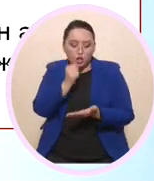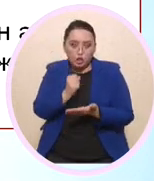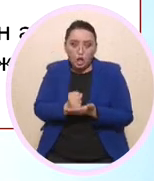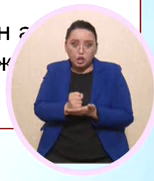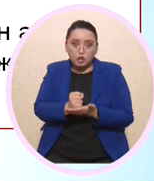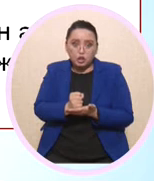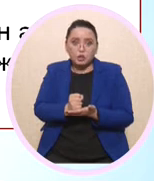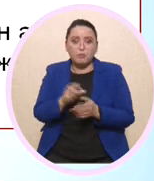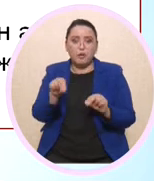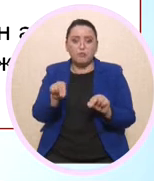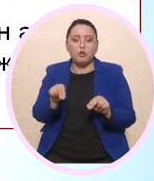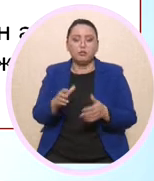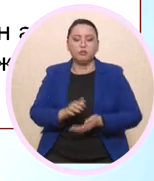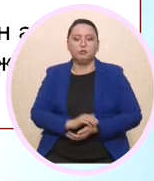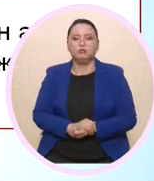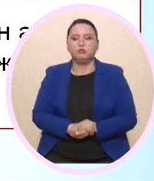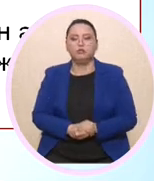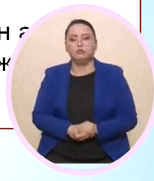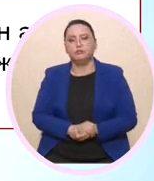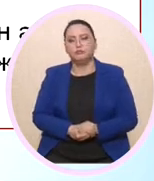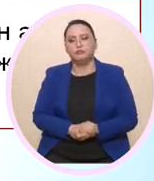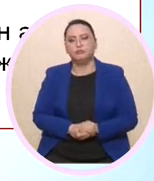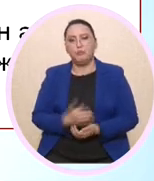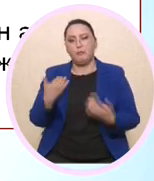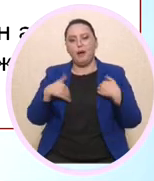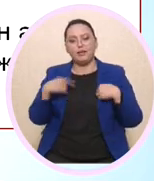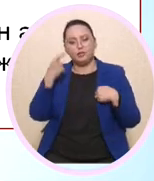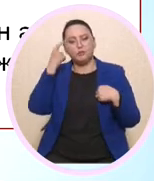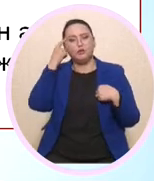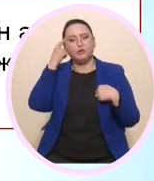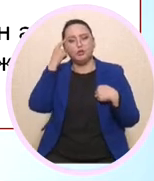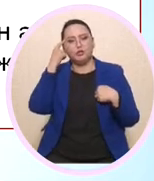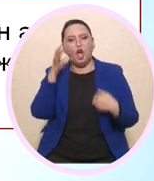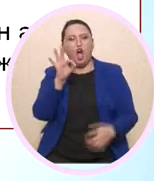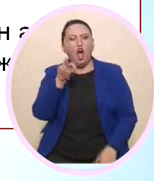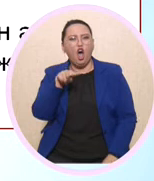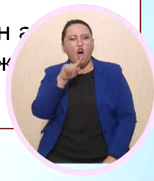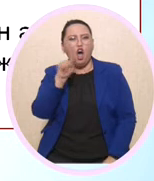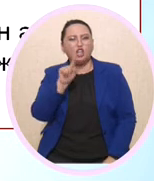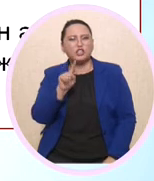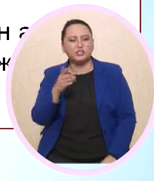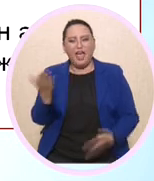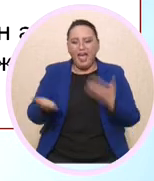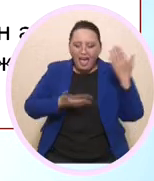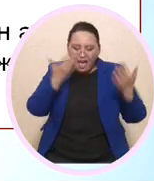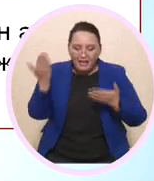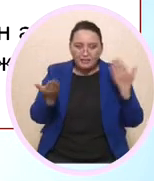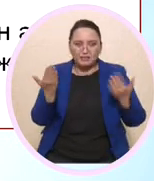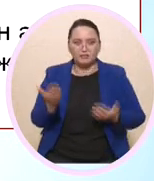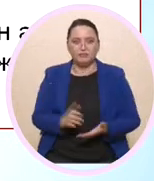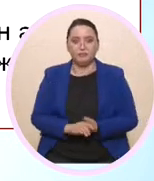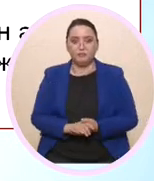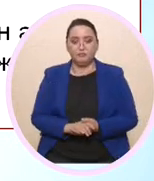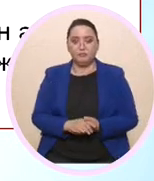хүүхдүүд. За, багшийнхын бодлоор олц хайдаг энэ хүү тодорхойлтыг баталж байна.